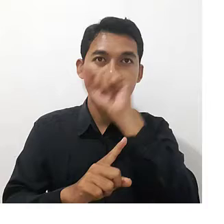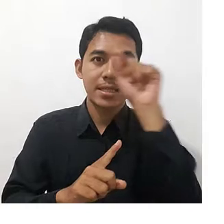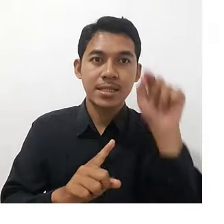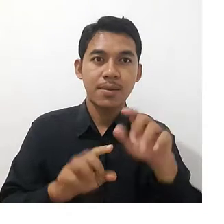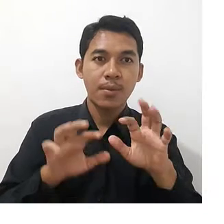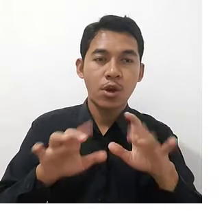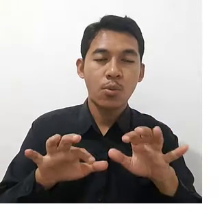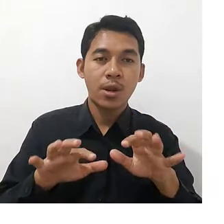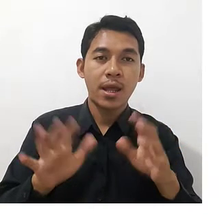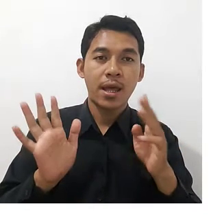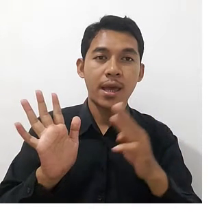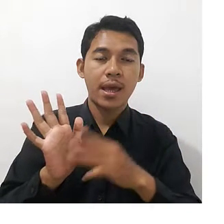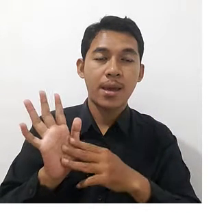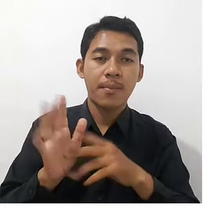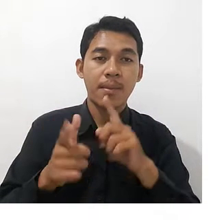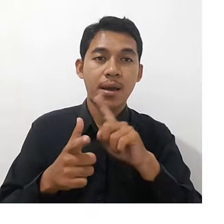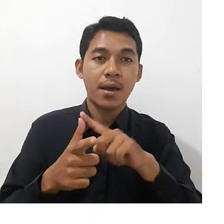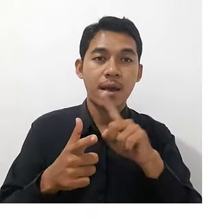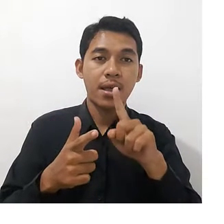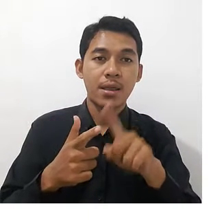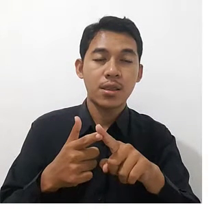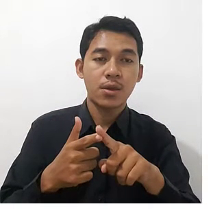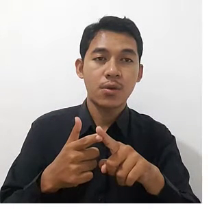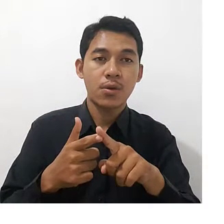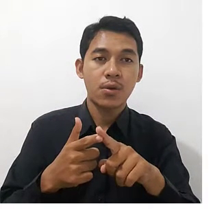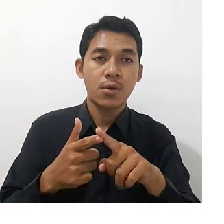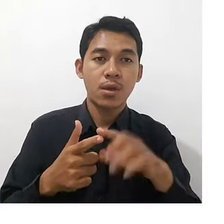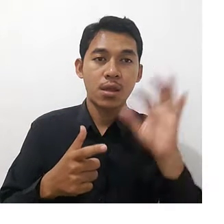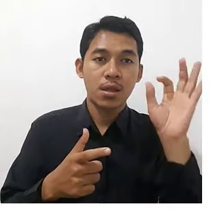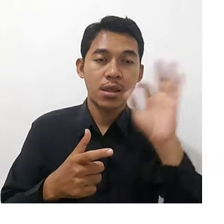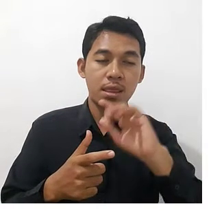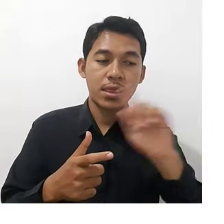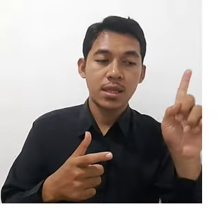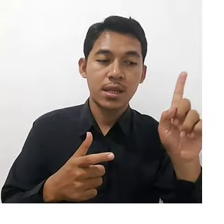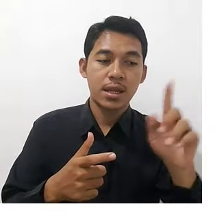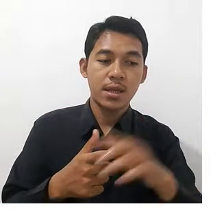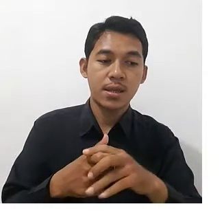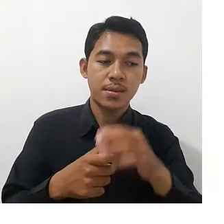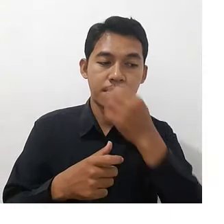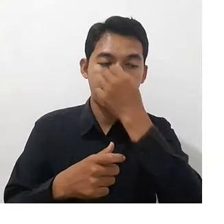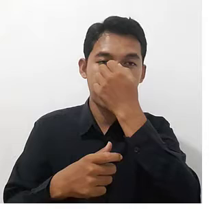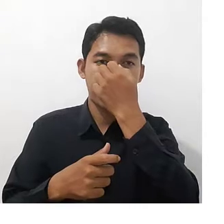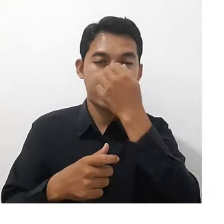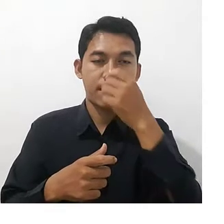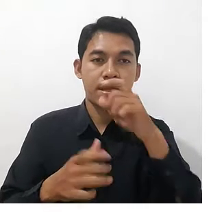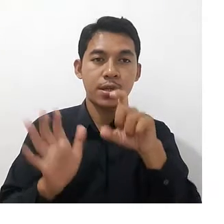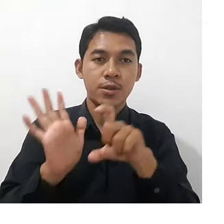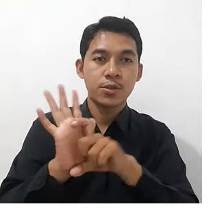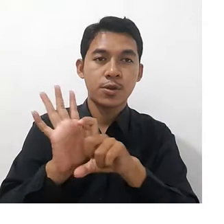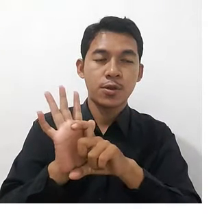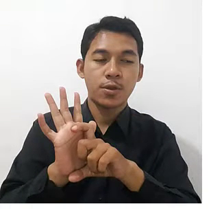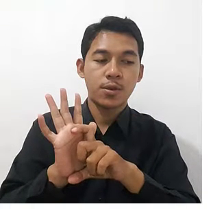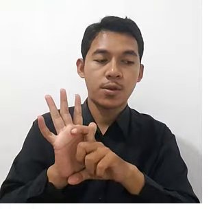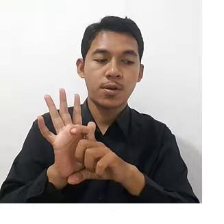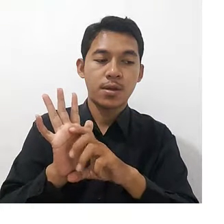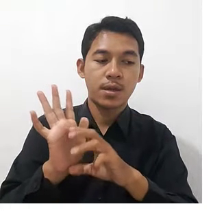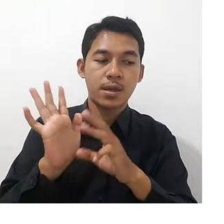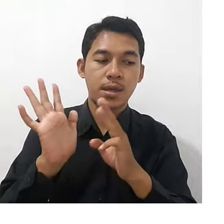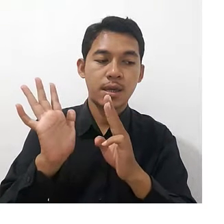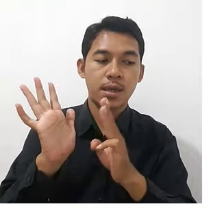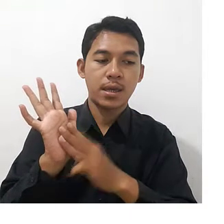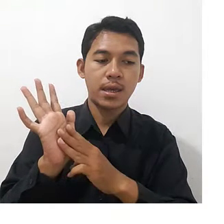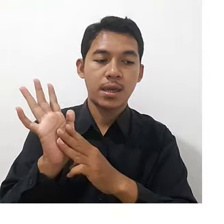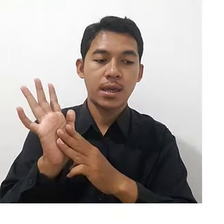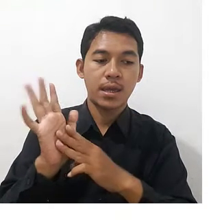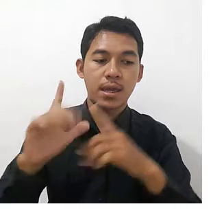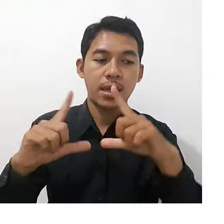istilah AND or not ya kan? AND or not itu kan udah nggak asing ya. Mungkin AND itu yang kayak gini nih ya. Nah, ini kan AND yang